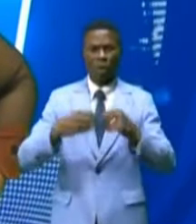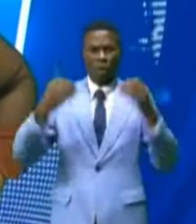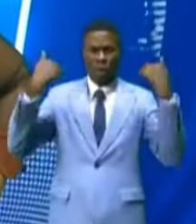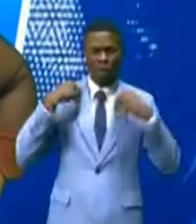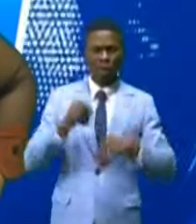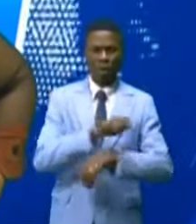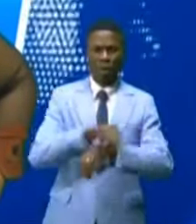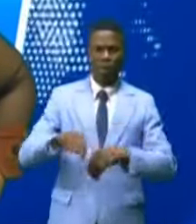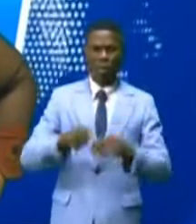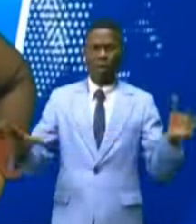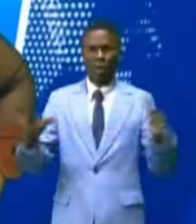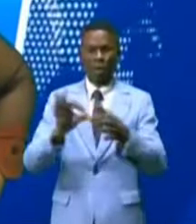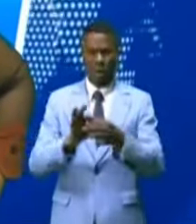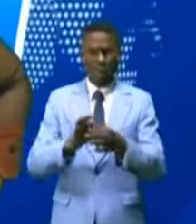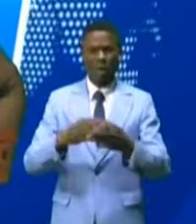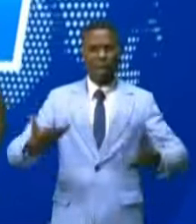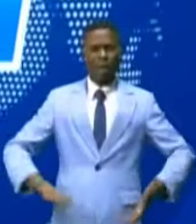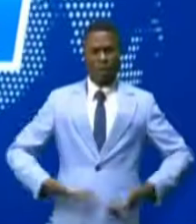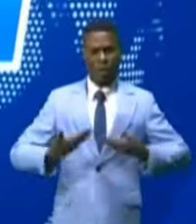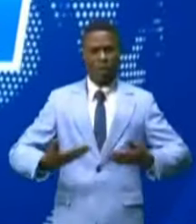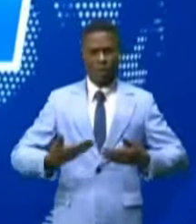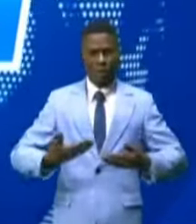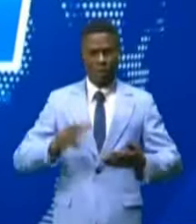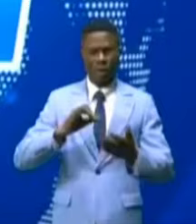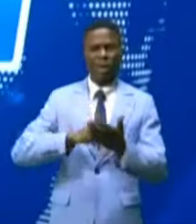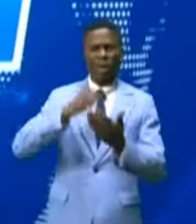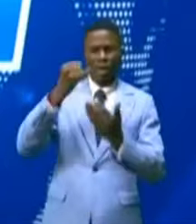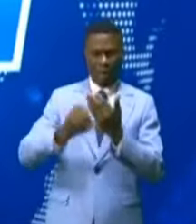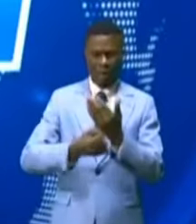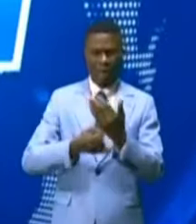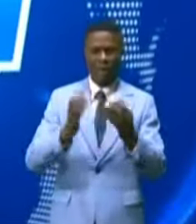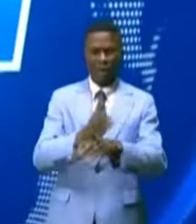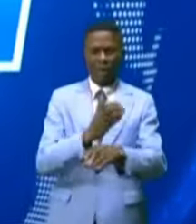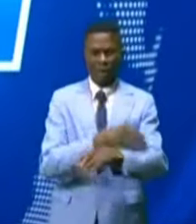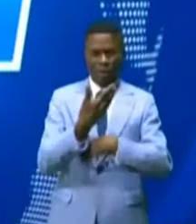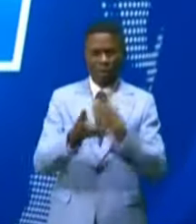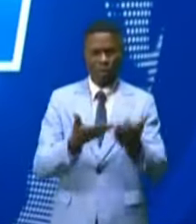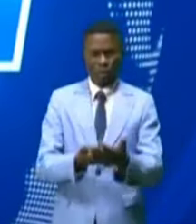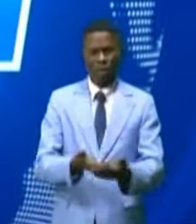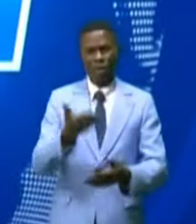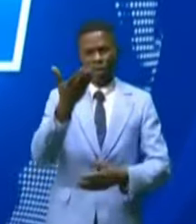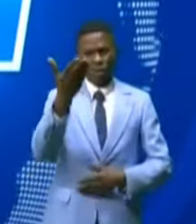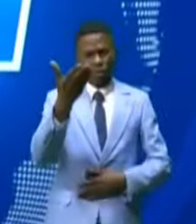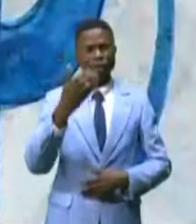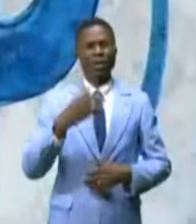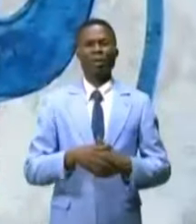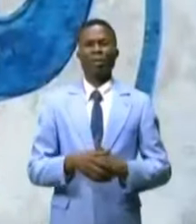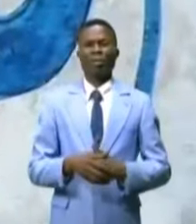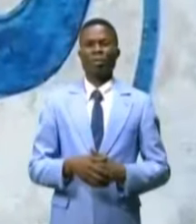bureau de liaison est totalement content de ce progrès réalisé. Commentaire Paulette Loma.